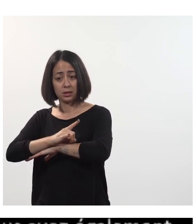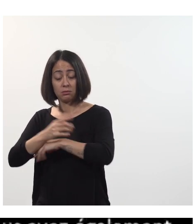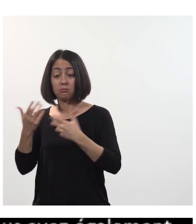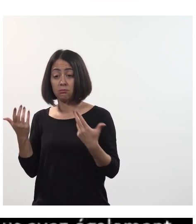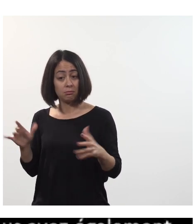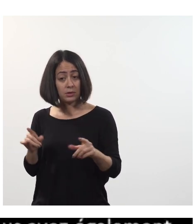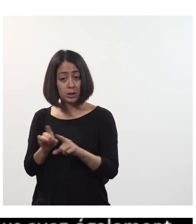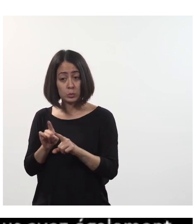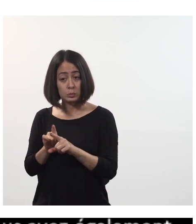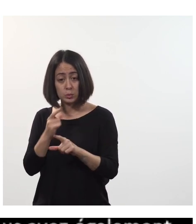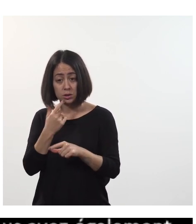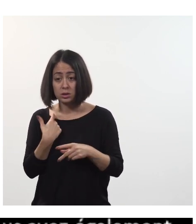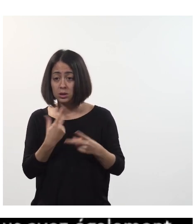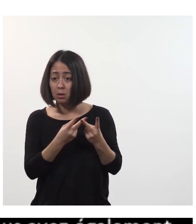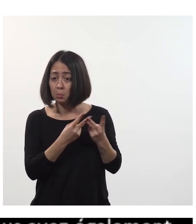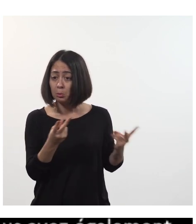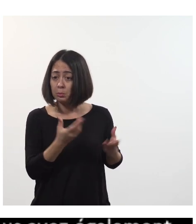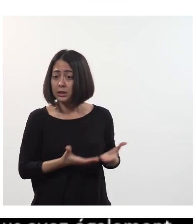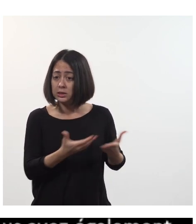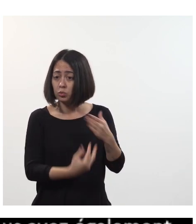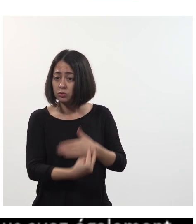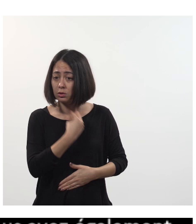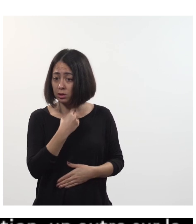accueillent du public en situation de handicap.